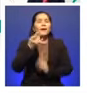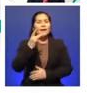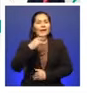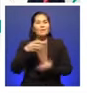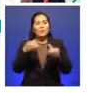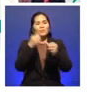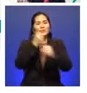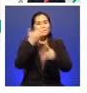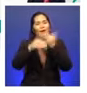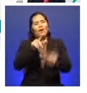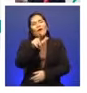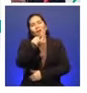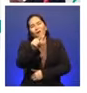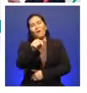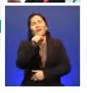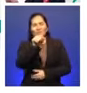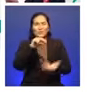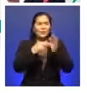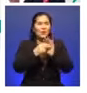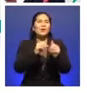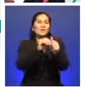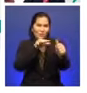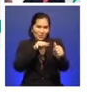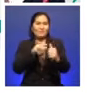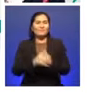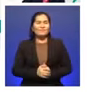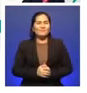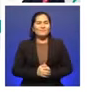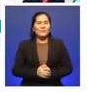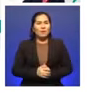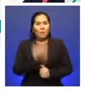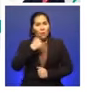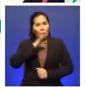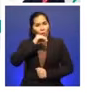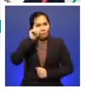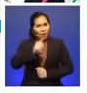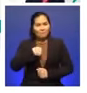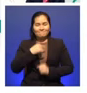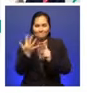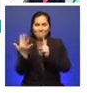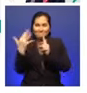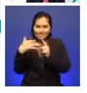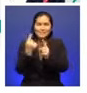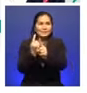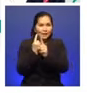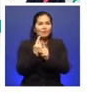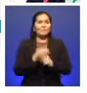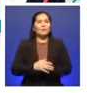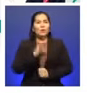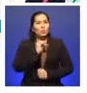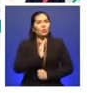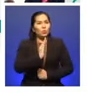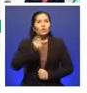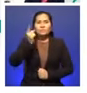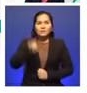ทันทีว่าอ้อขาโจคือผู้นำคนที่พูดแล้วผู้อื่นฟังพูดด้วยความจริง